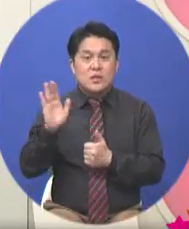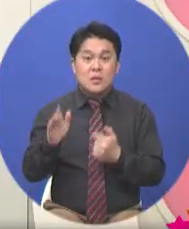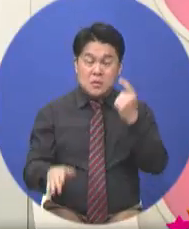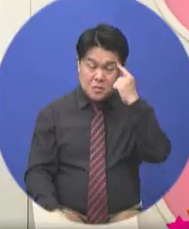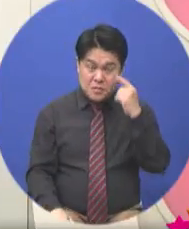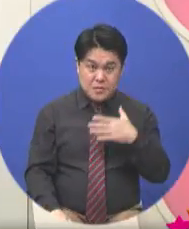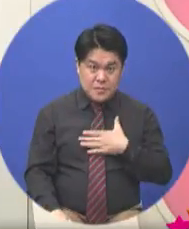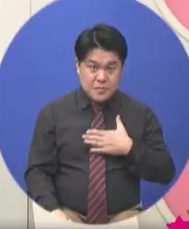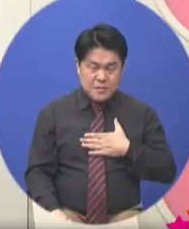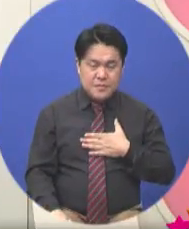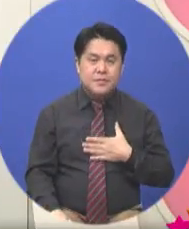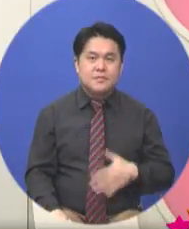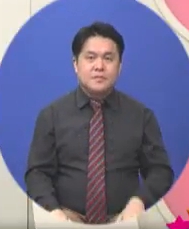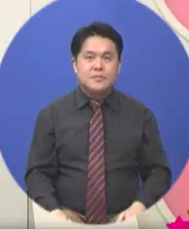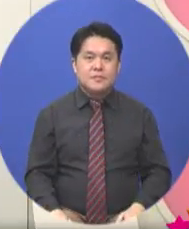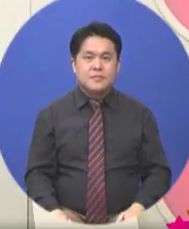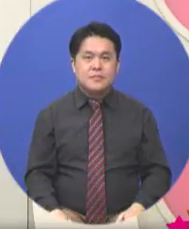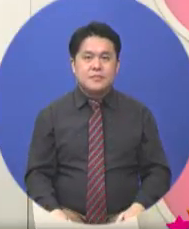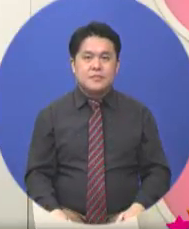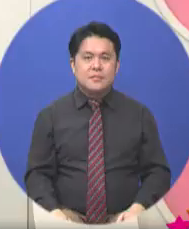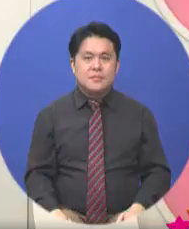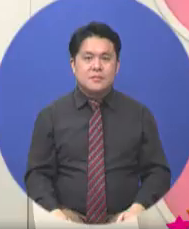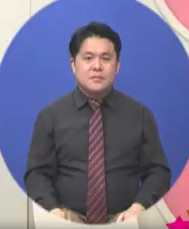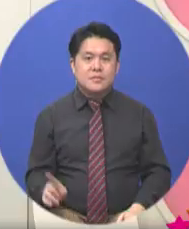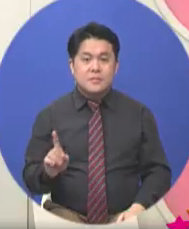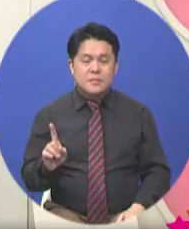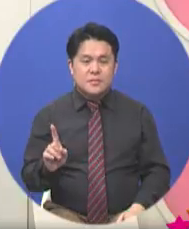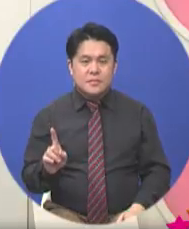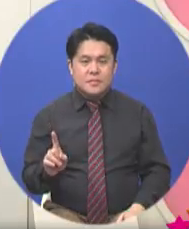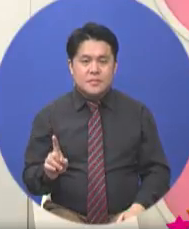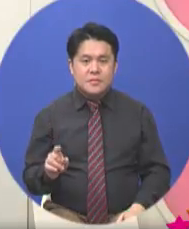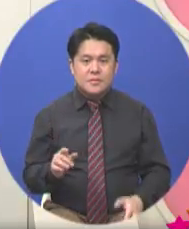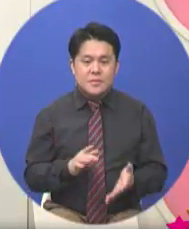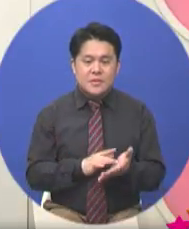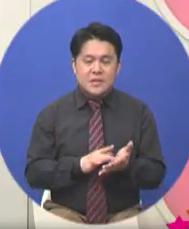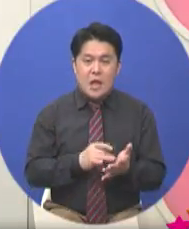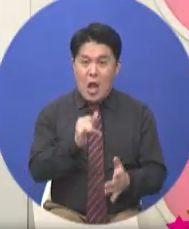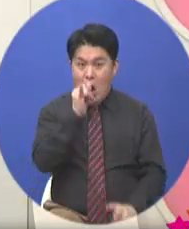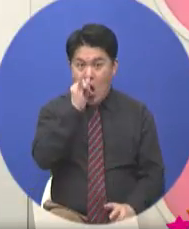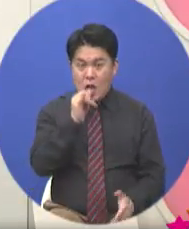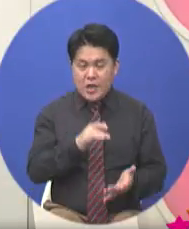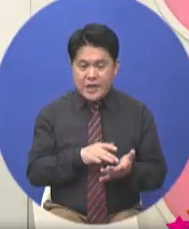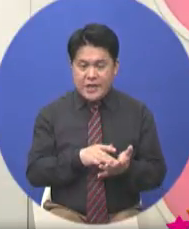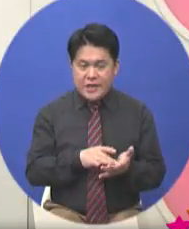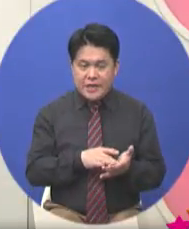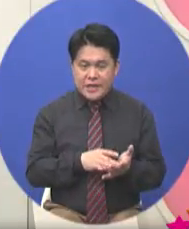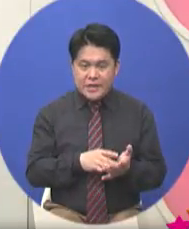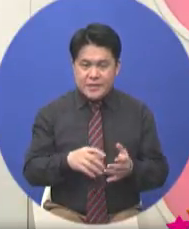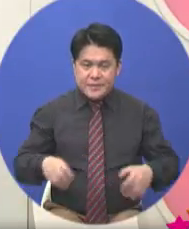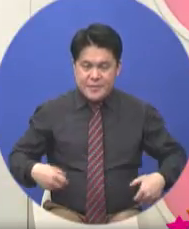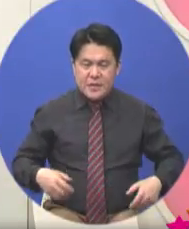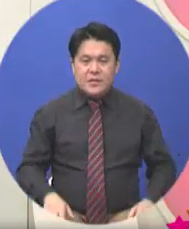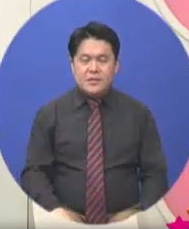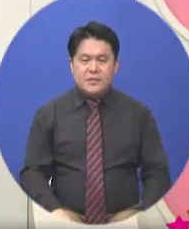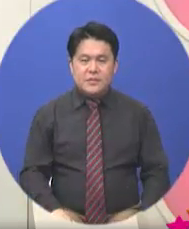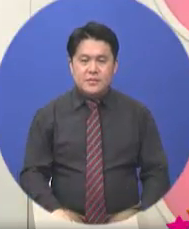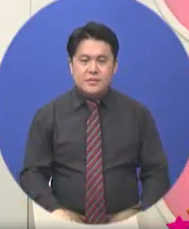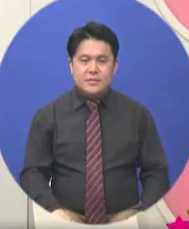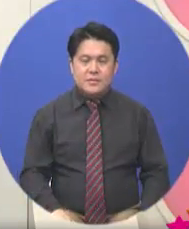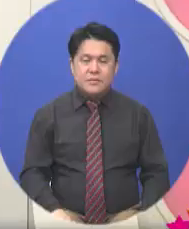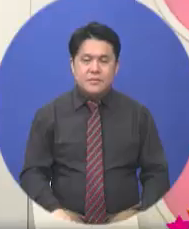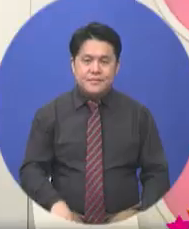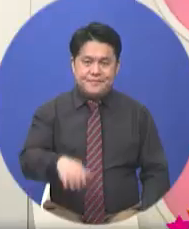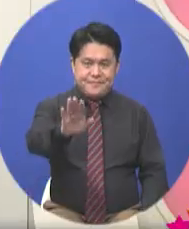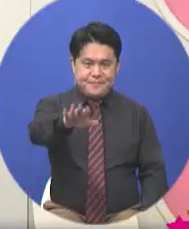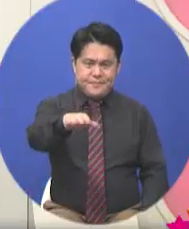나가면 그 동작 키우는 약이 있어요. 네. 그래 그 약을 넣어가지고 그렇게 뛰거든요. 그러면